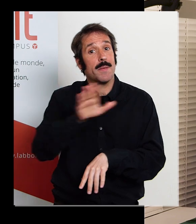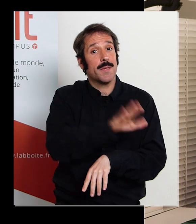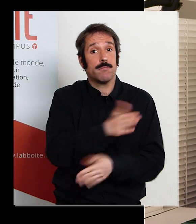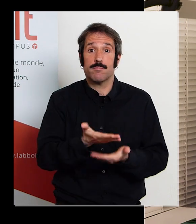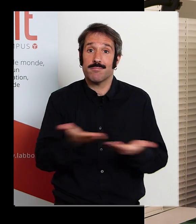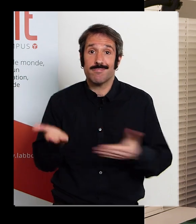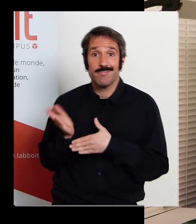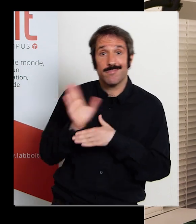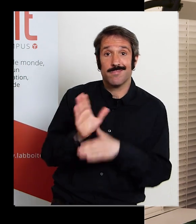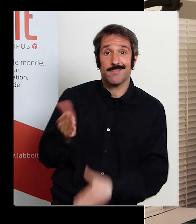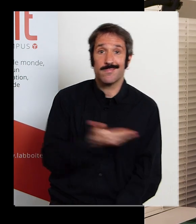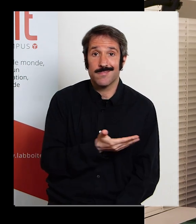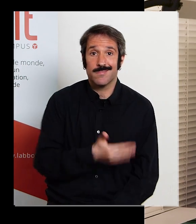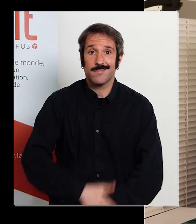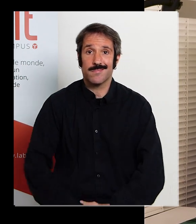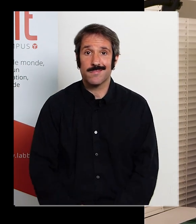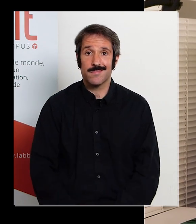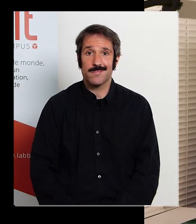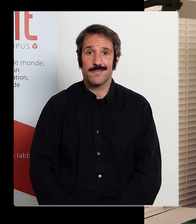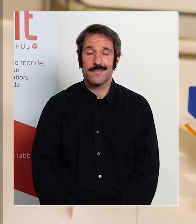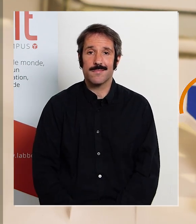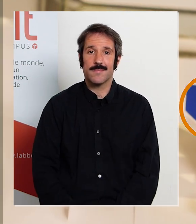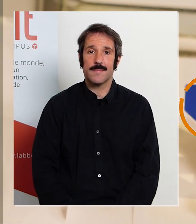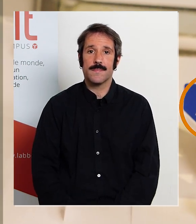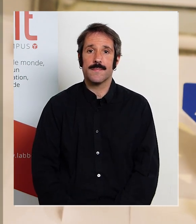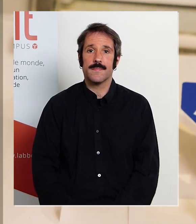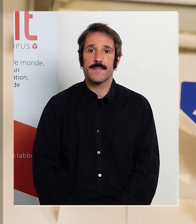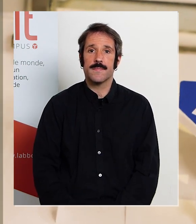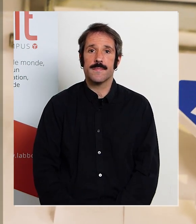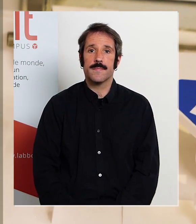sont montrés tout simplement ici.